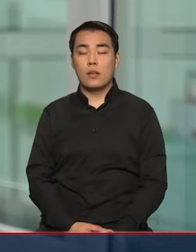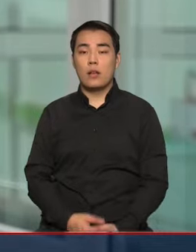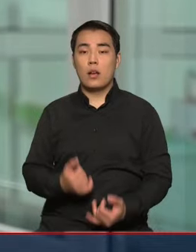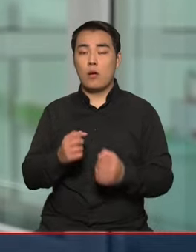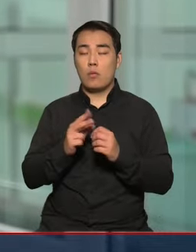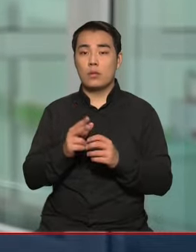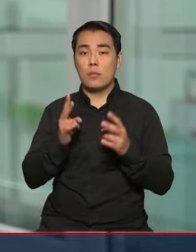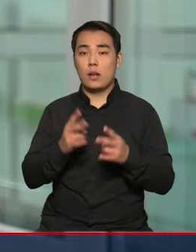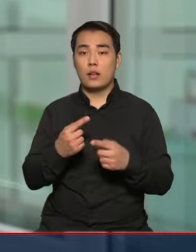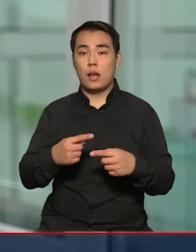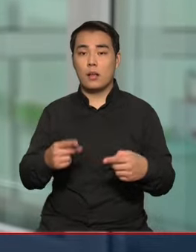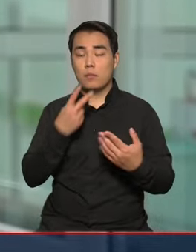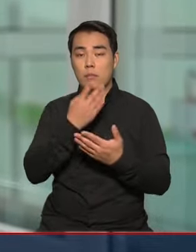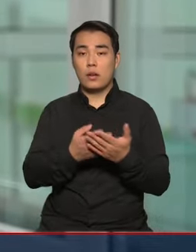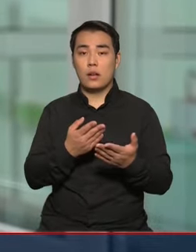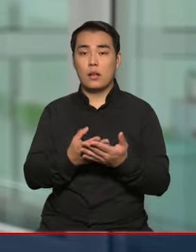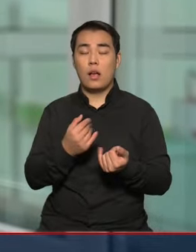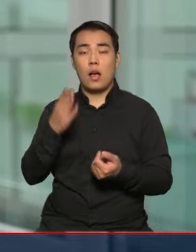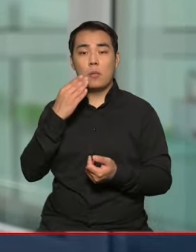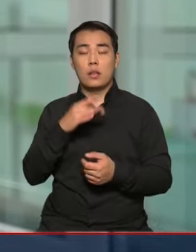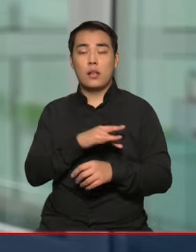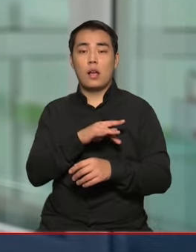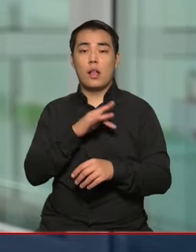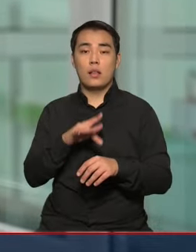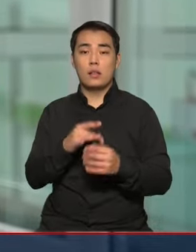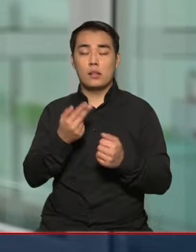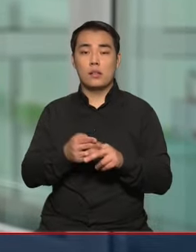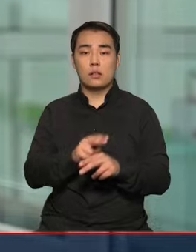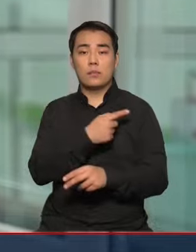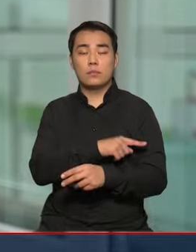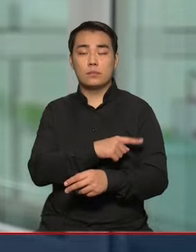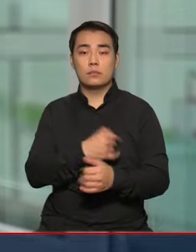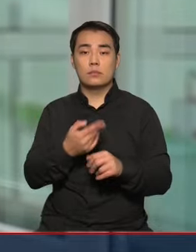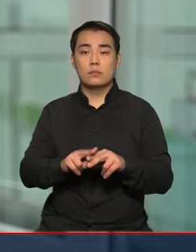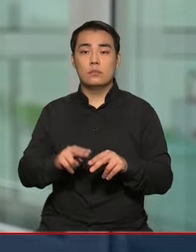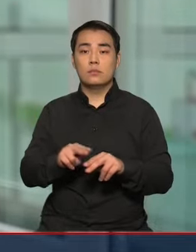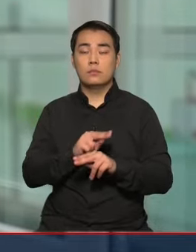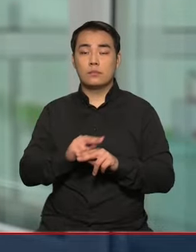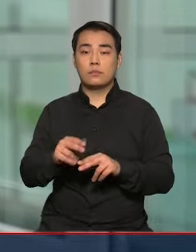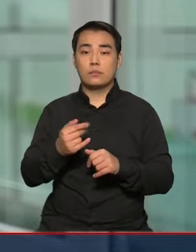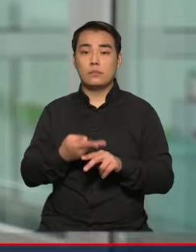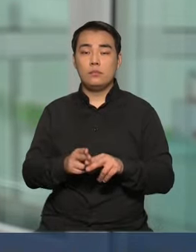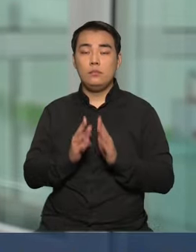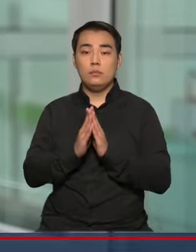13 науқас әртүрлі дене жарақаттарымен Алматы қалалық жедел шұғыл көмек көрсету ауруханасына медициналық көмекке жүгінді.